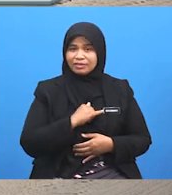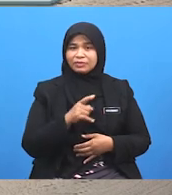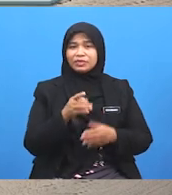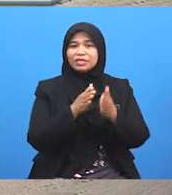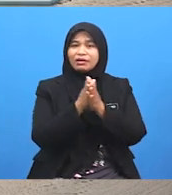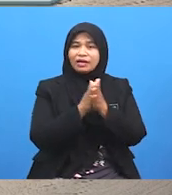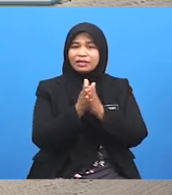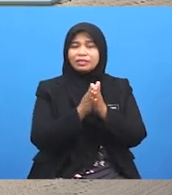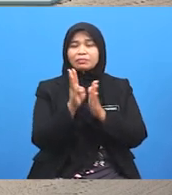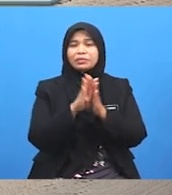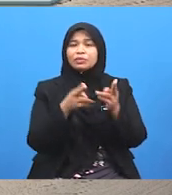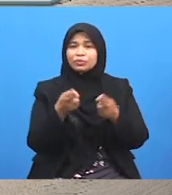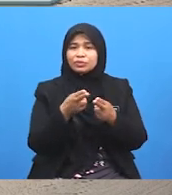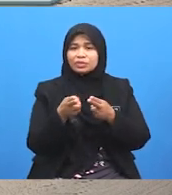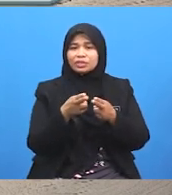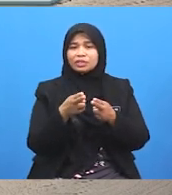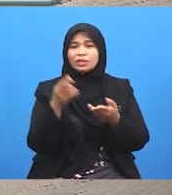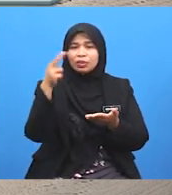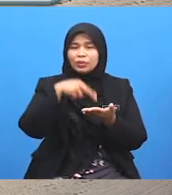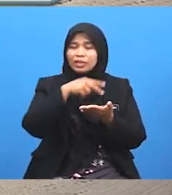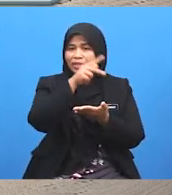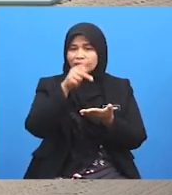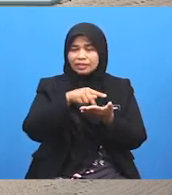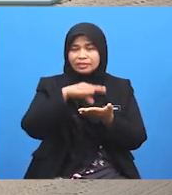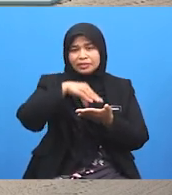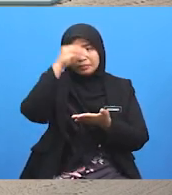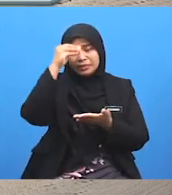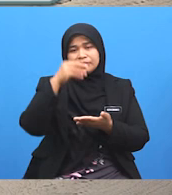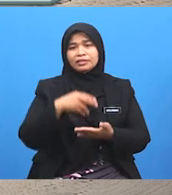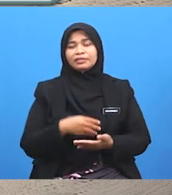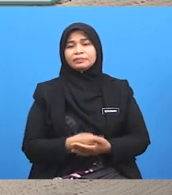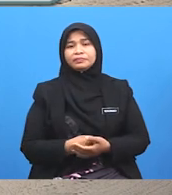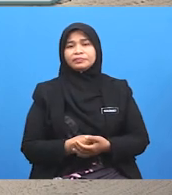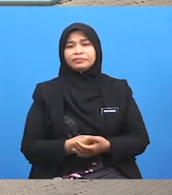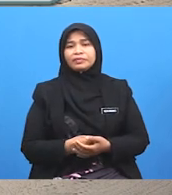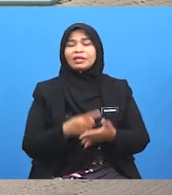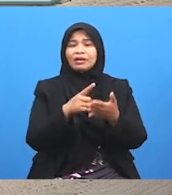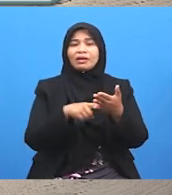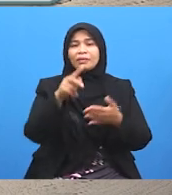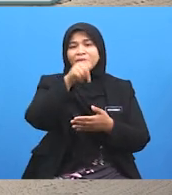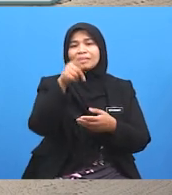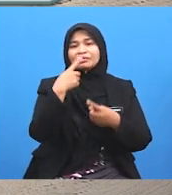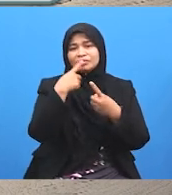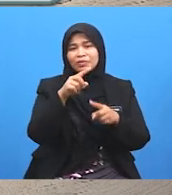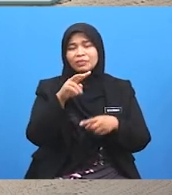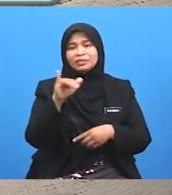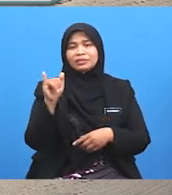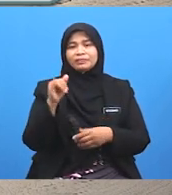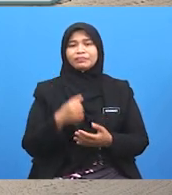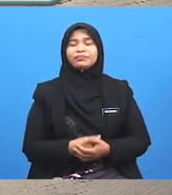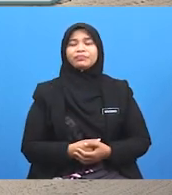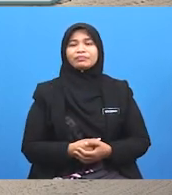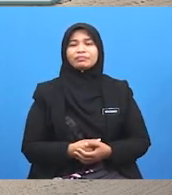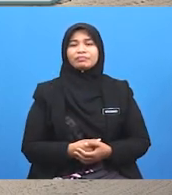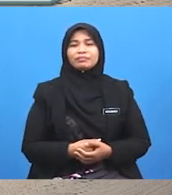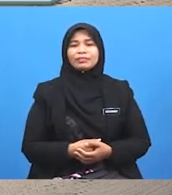Saya sepatutnya rajin berusaha mengulang kaji pelajaran. Apakah jawapannya?